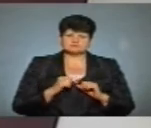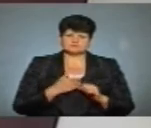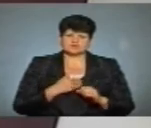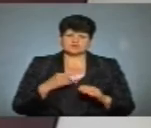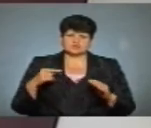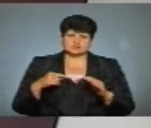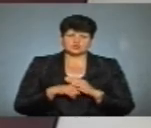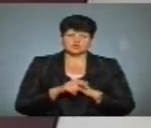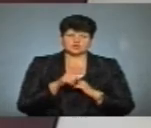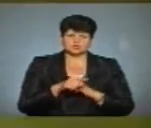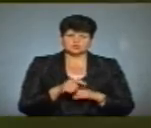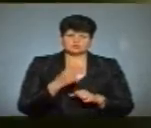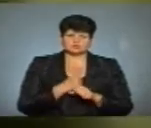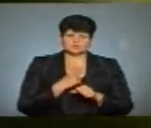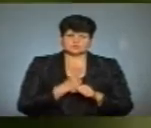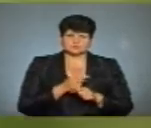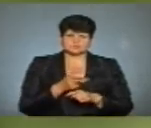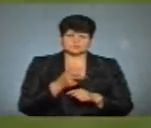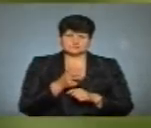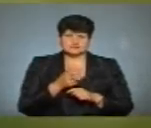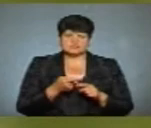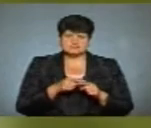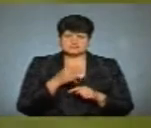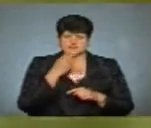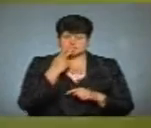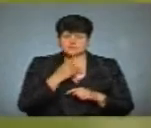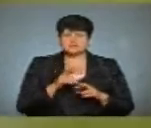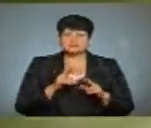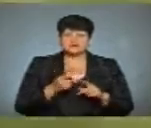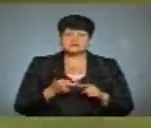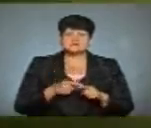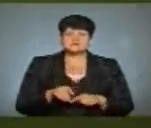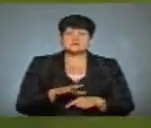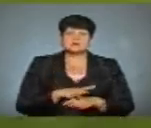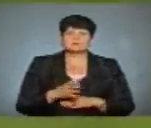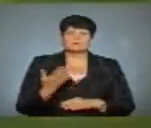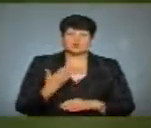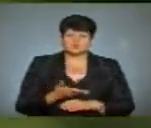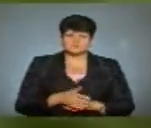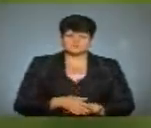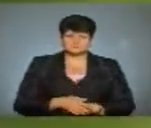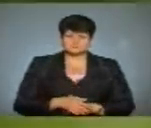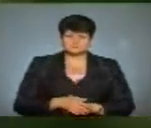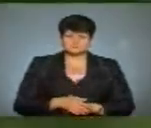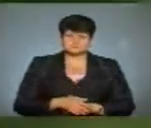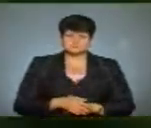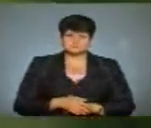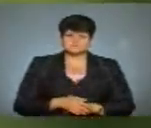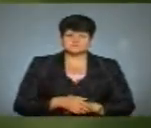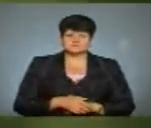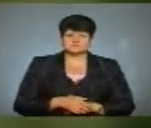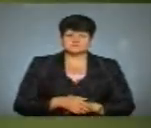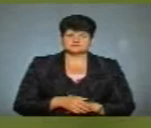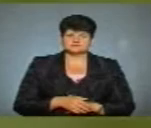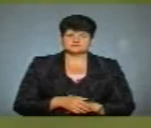нього екоінспектори застосували зброю. На цих кадрах ви бачите, як це було. Не від'їдете. Поліція